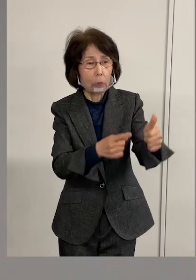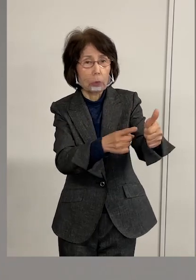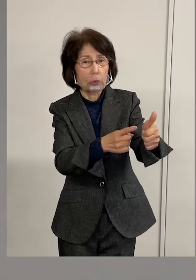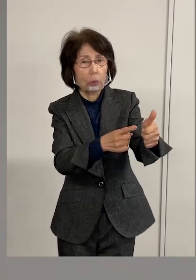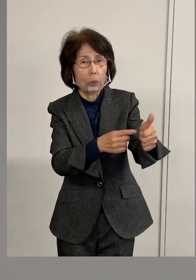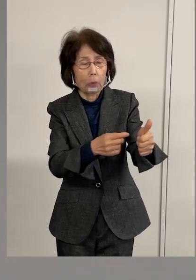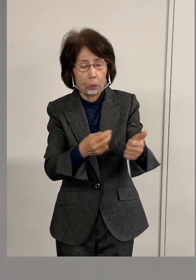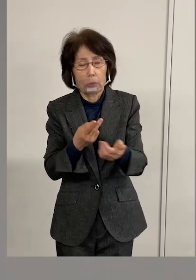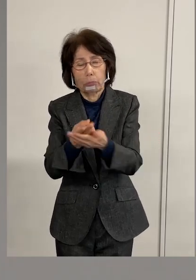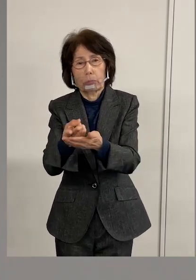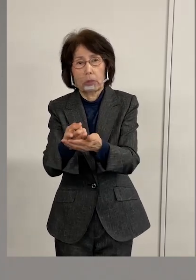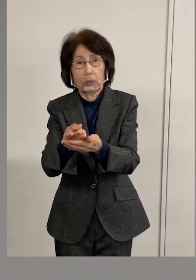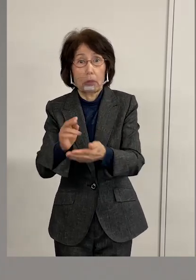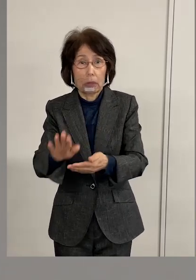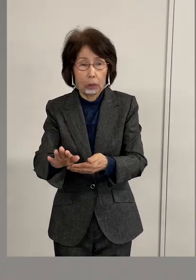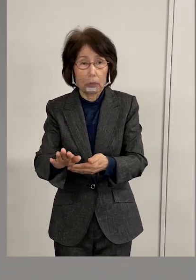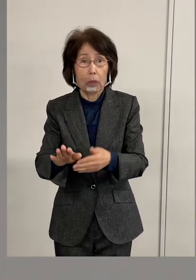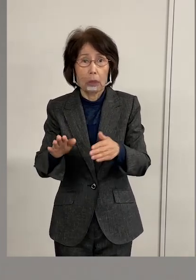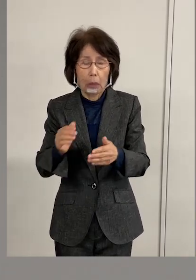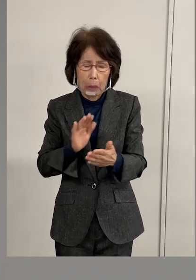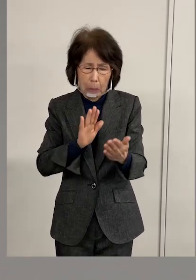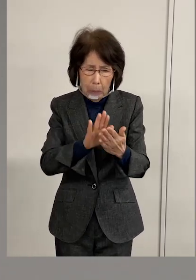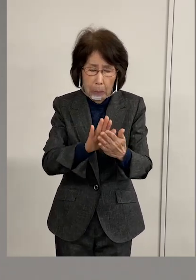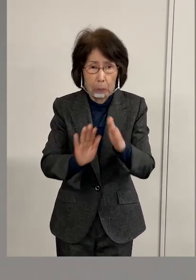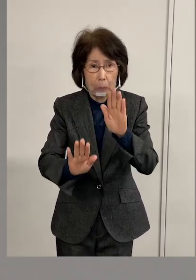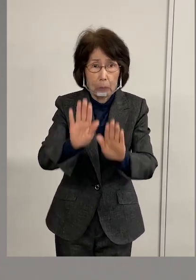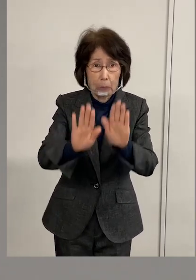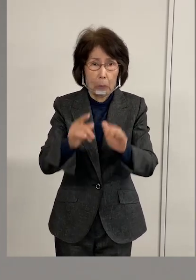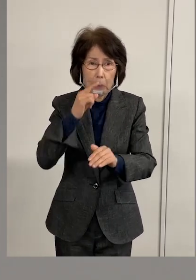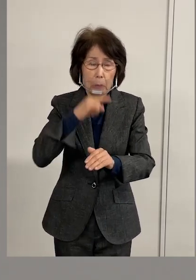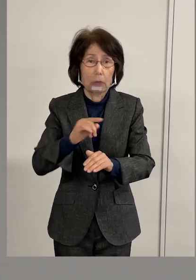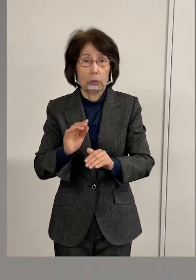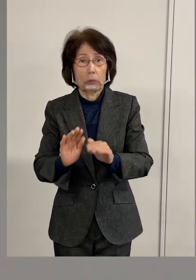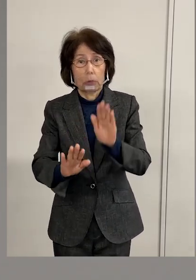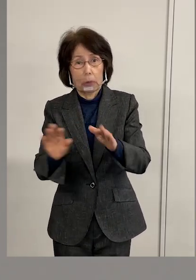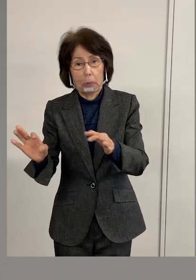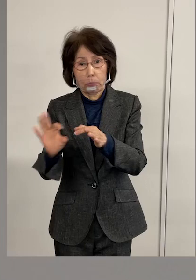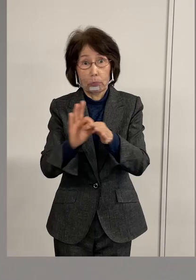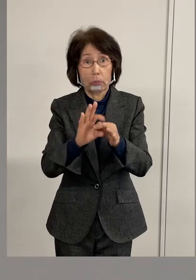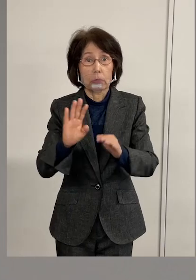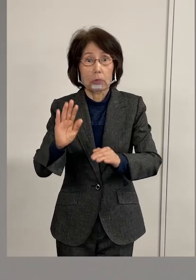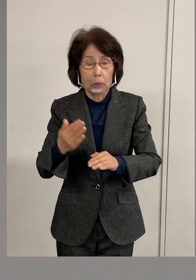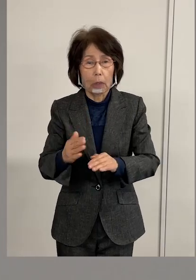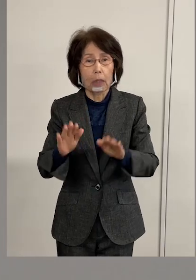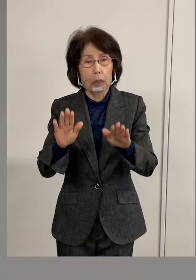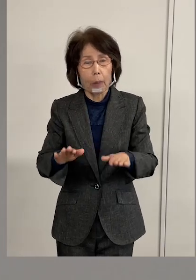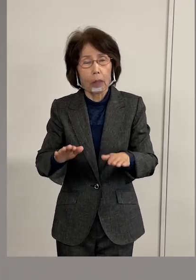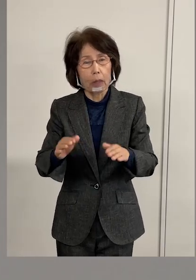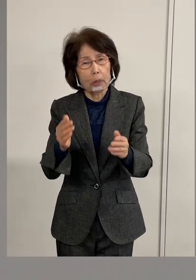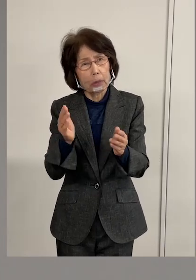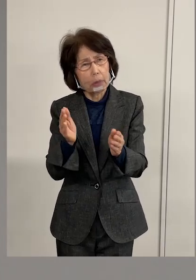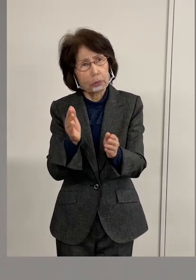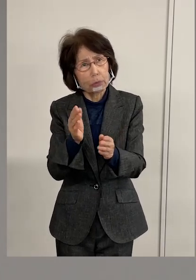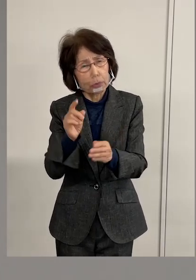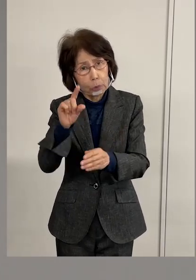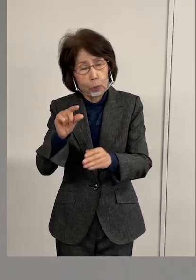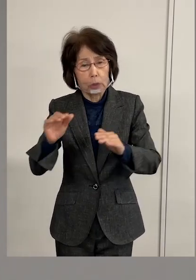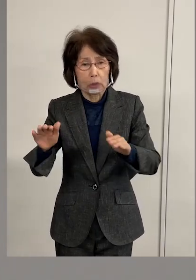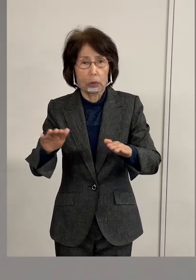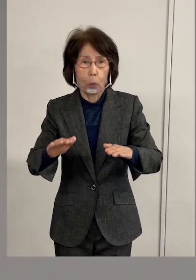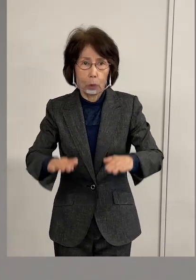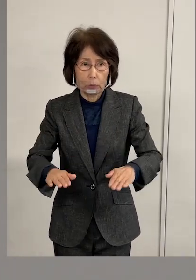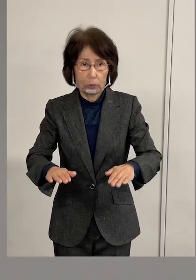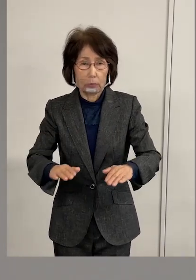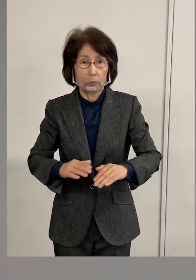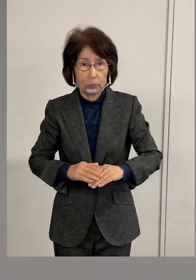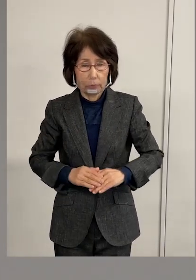時ありました。今、ちょっと落ち着いてますけれども、これ、5類ということになると、一般病院が受け入れ可能ということ